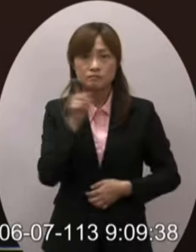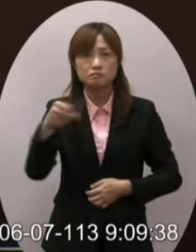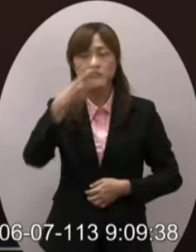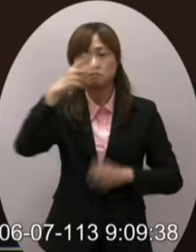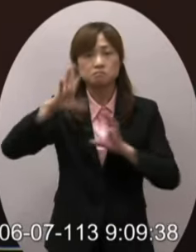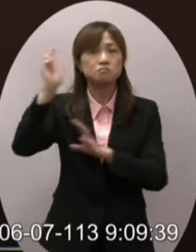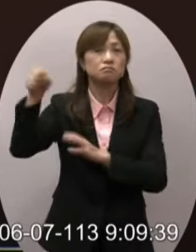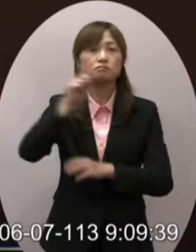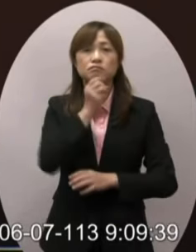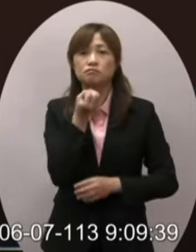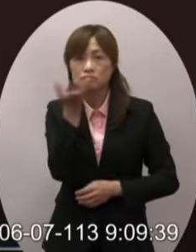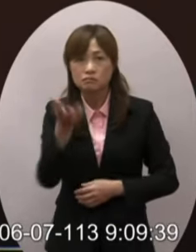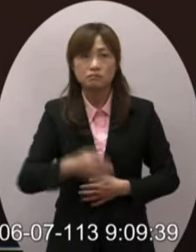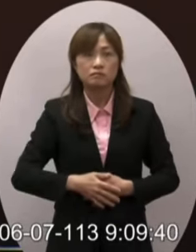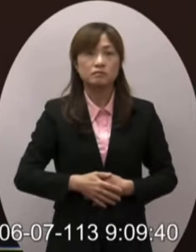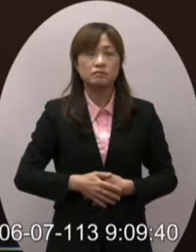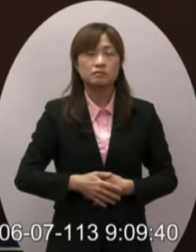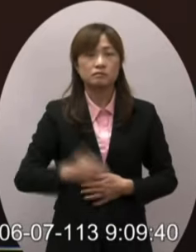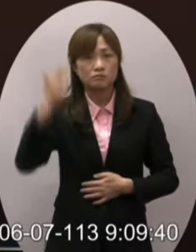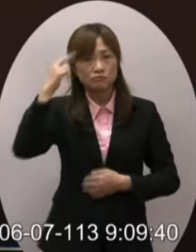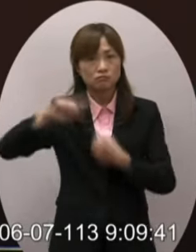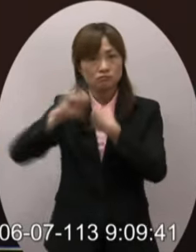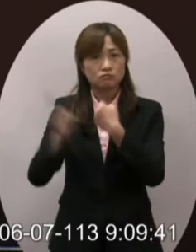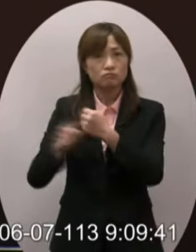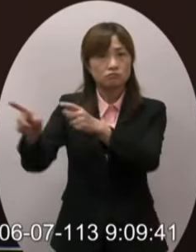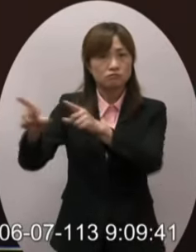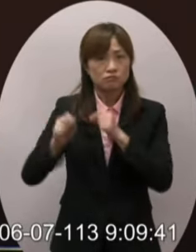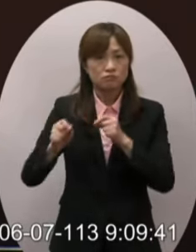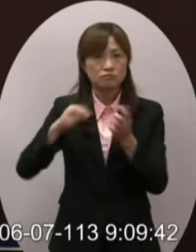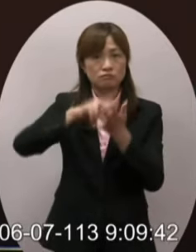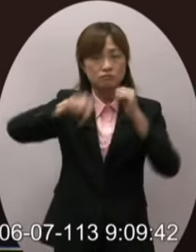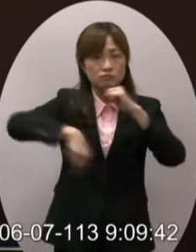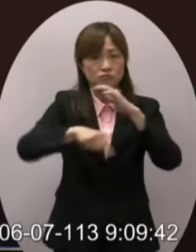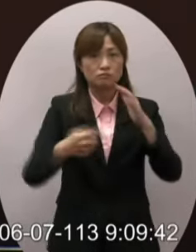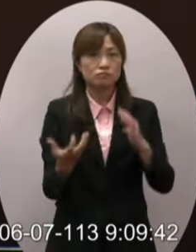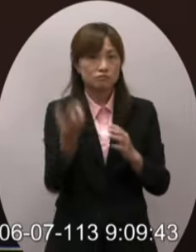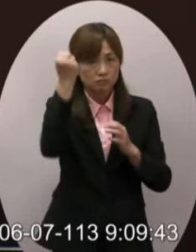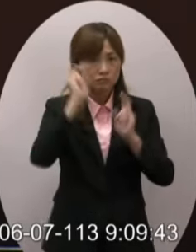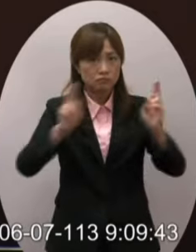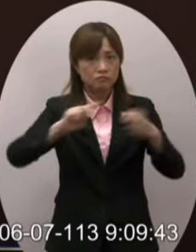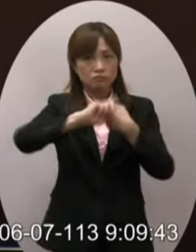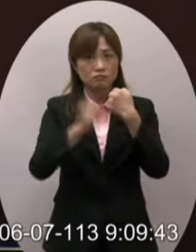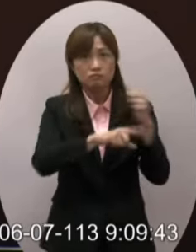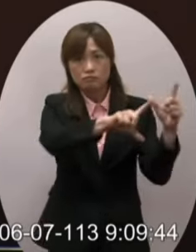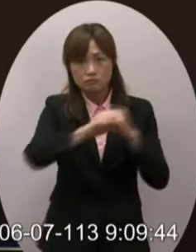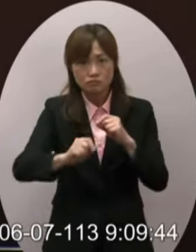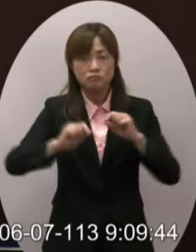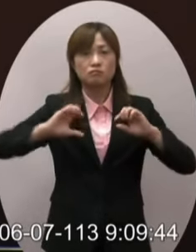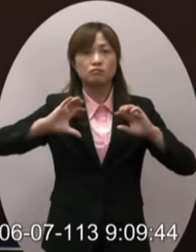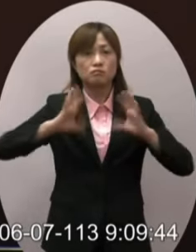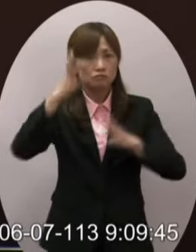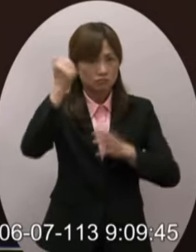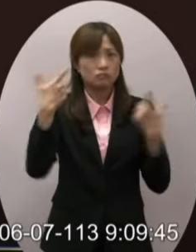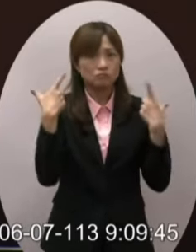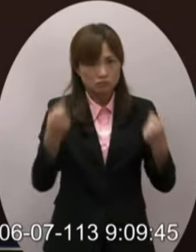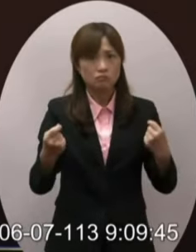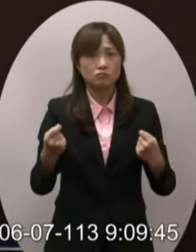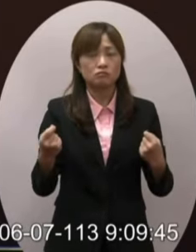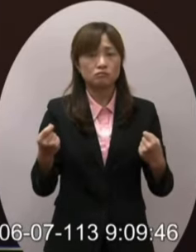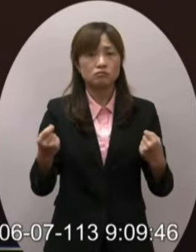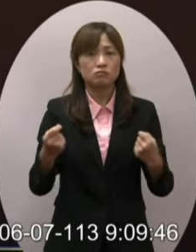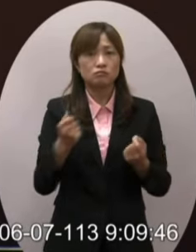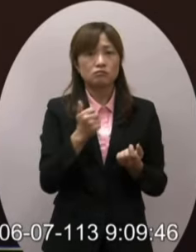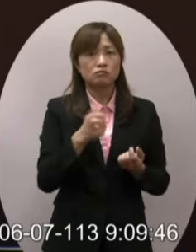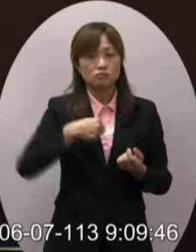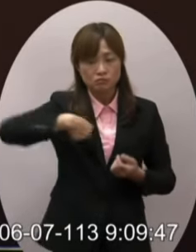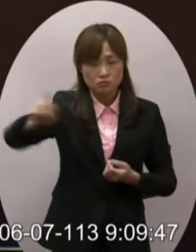的。依照宪法、立法院职权行使法，总统有义务到国会国情报告并